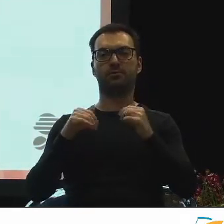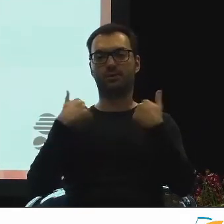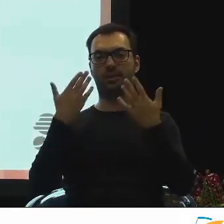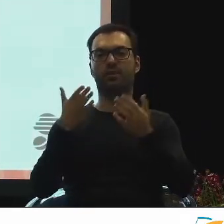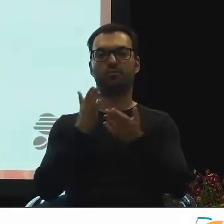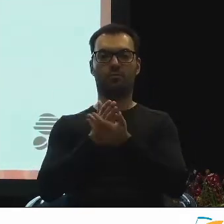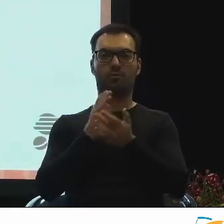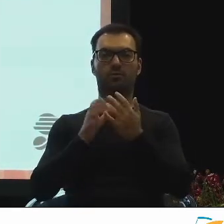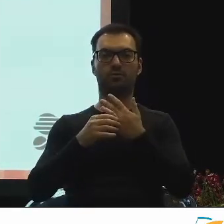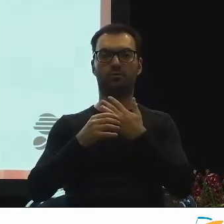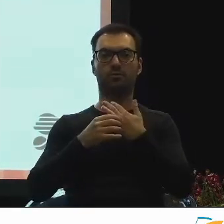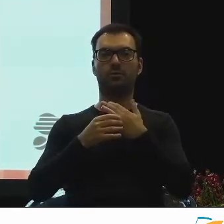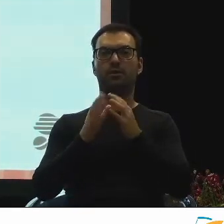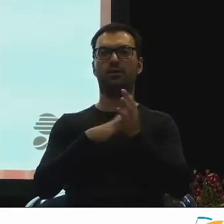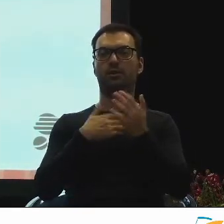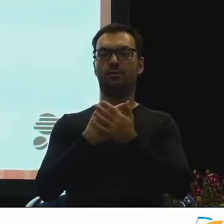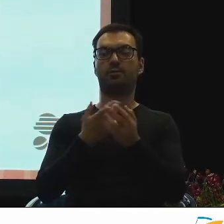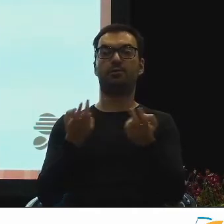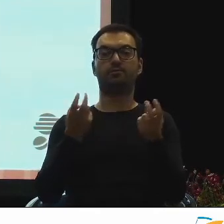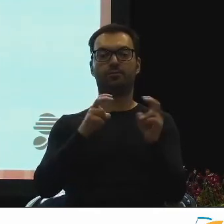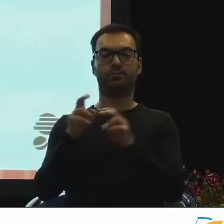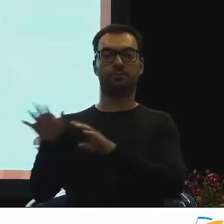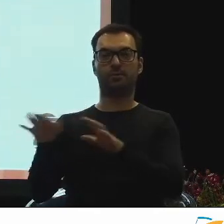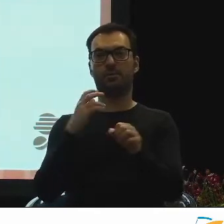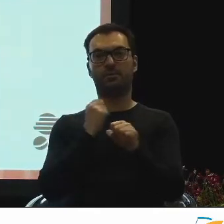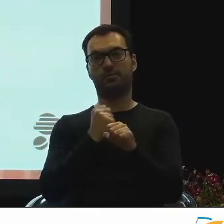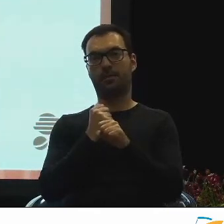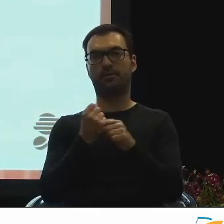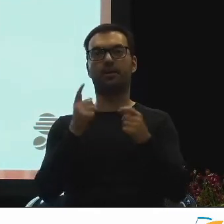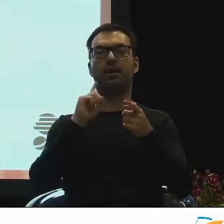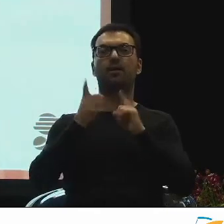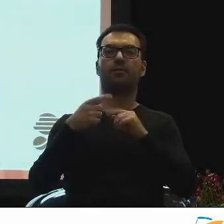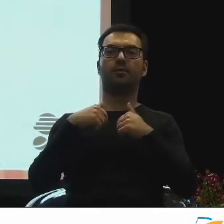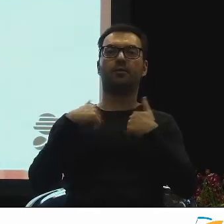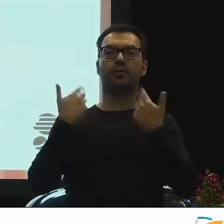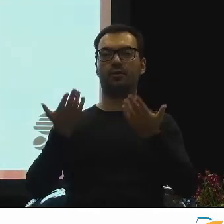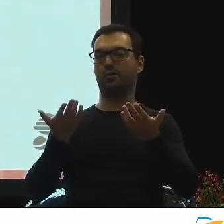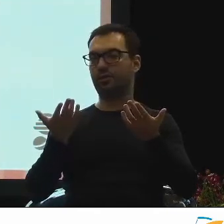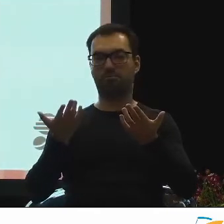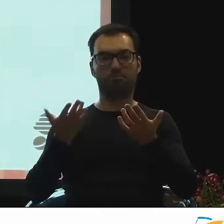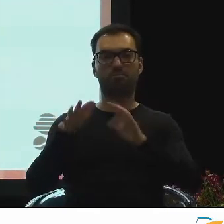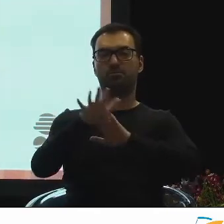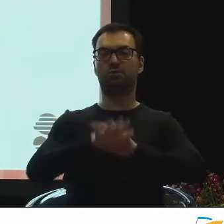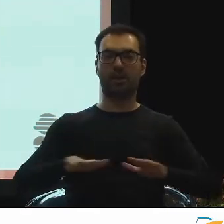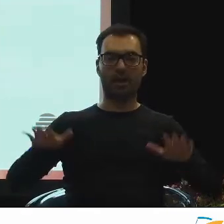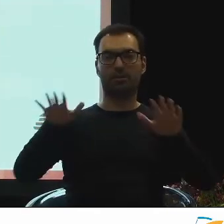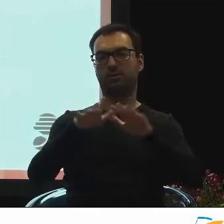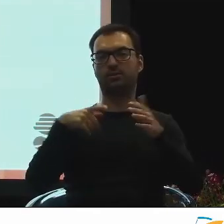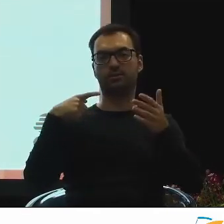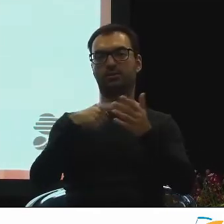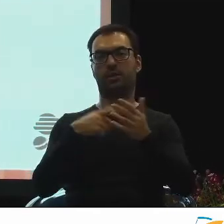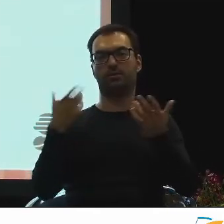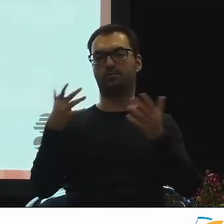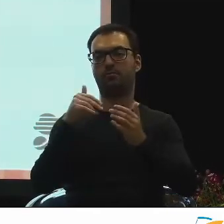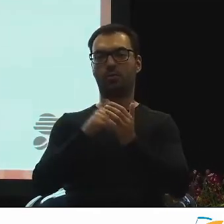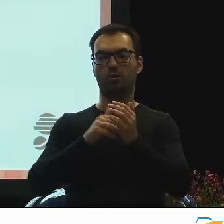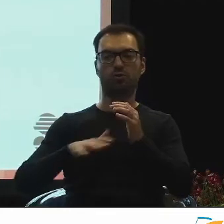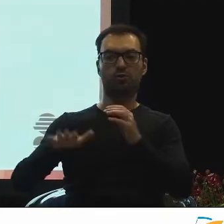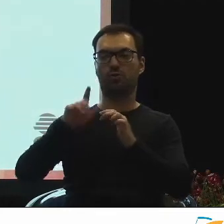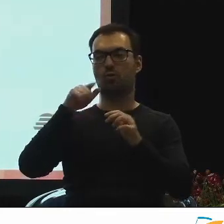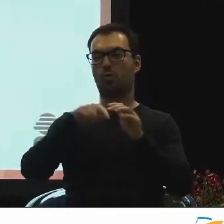zapewnienia rzeczywistej pomocy, chociażby poprzez tworzenie miejsc pracy, poprzez oddawanie przestrzeni na